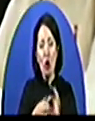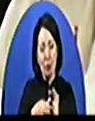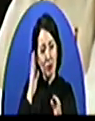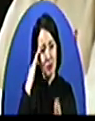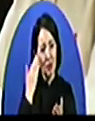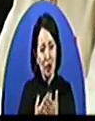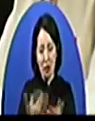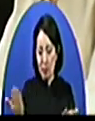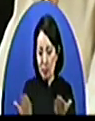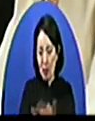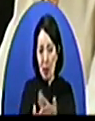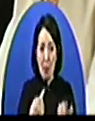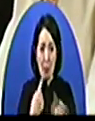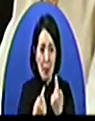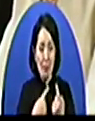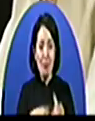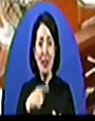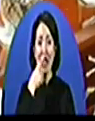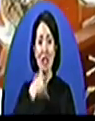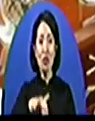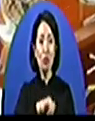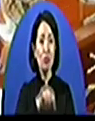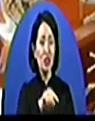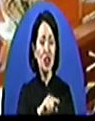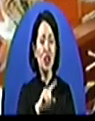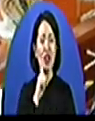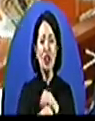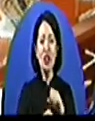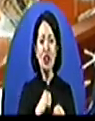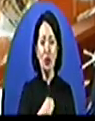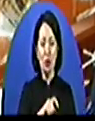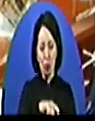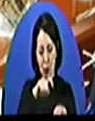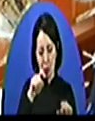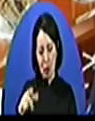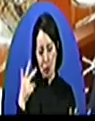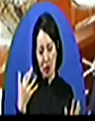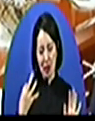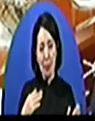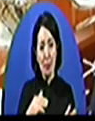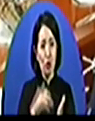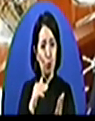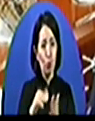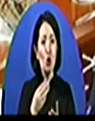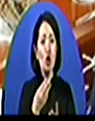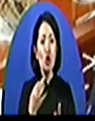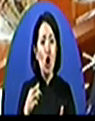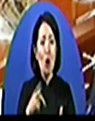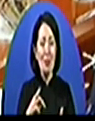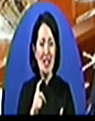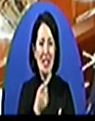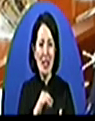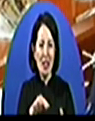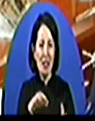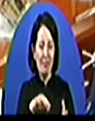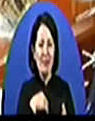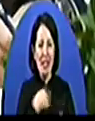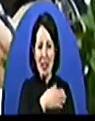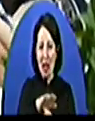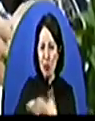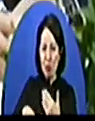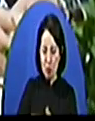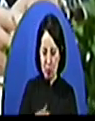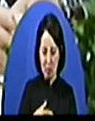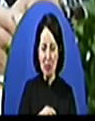холбооны улсаас бүгд найрамдах хятад ард улс руу жилдээ 38 тэрбум шоомитр хий дамжуулах Сибирийн хүч хоолойг өнгөрсөн оны 12-р сард